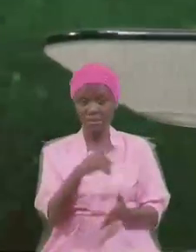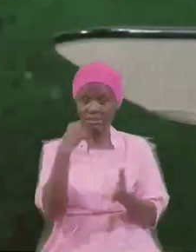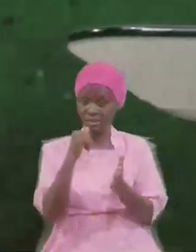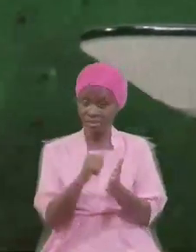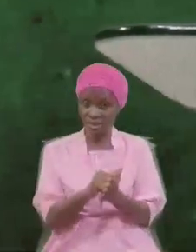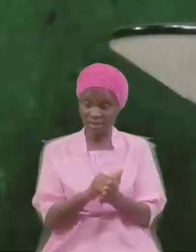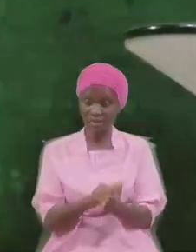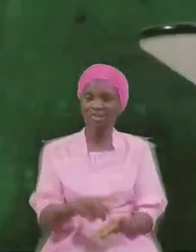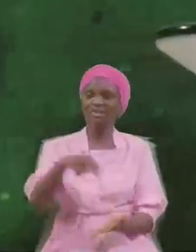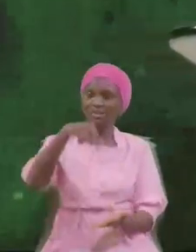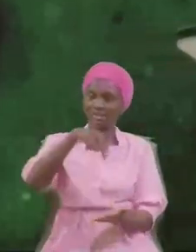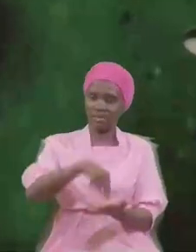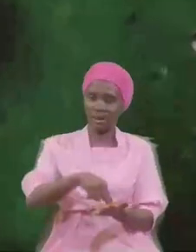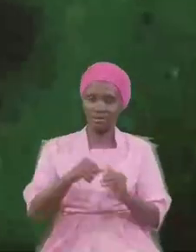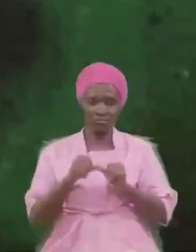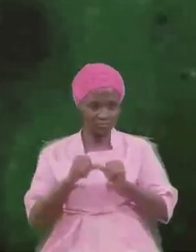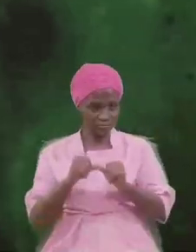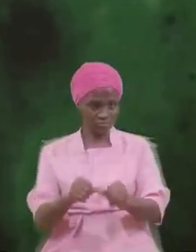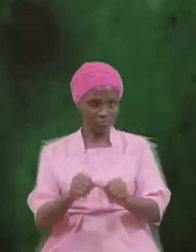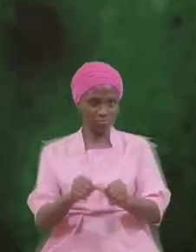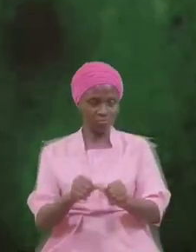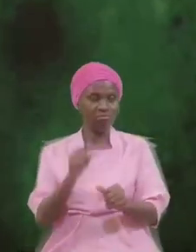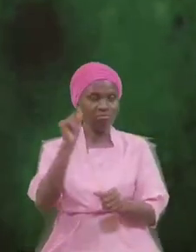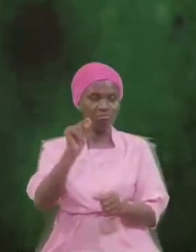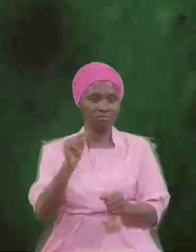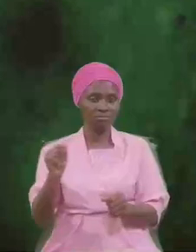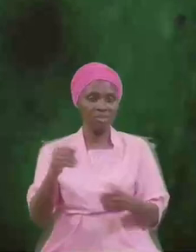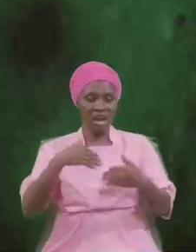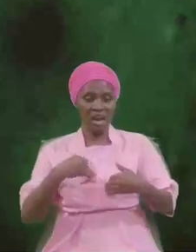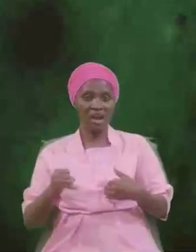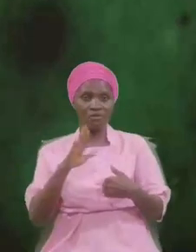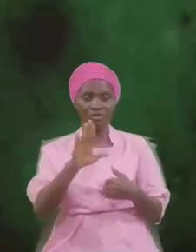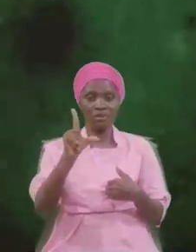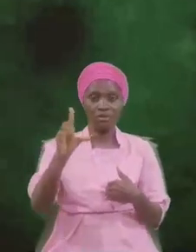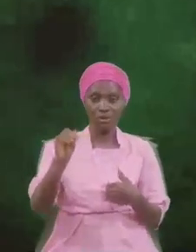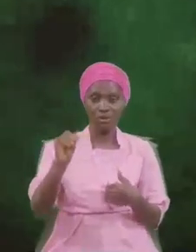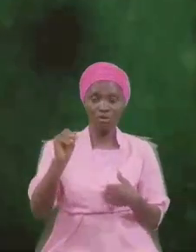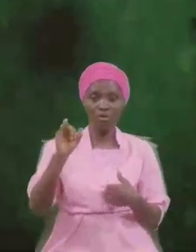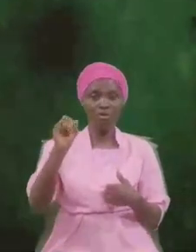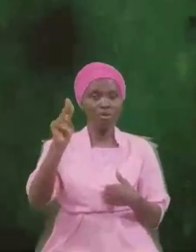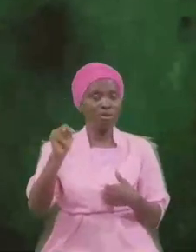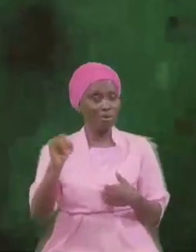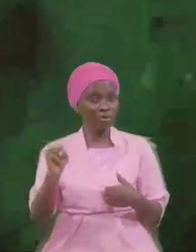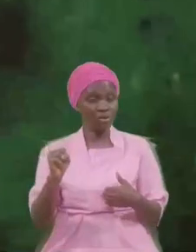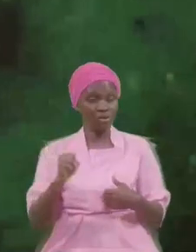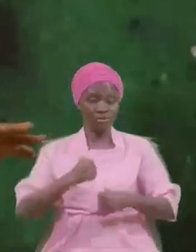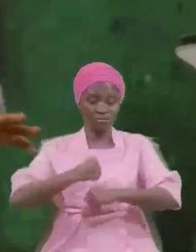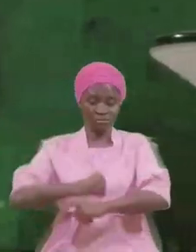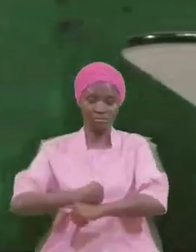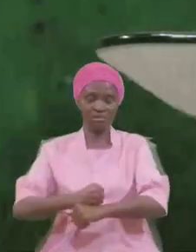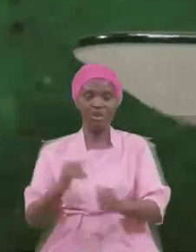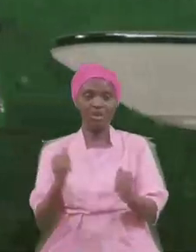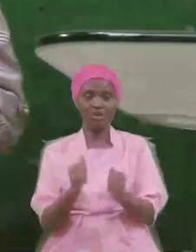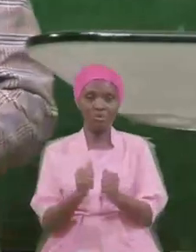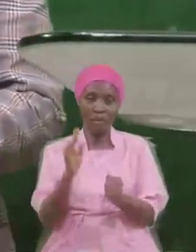Tenez donc ferme, ayant à vos reins la vérité pour ceinture. Revêtez la